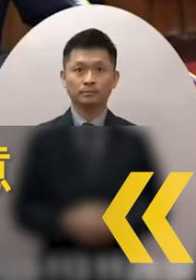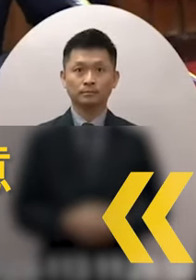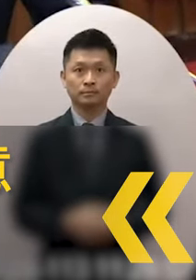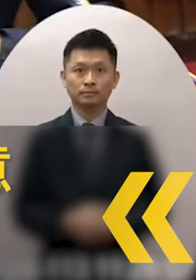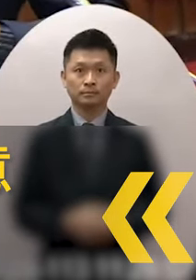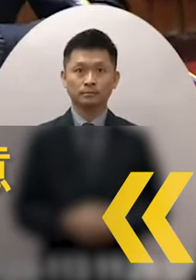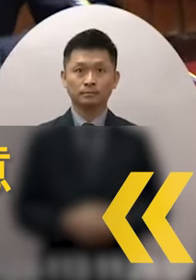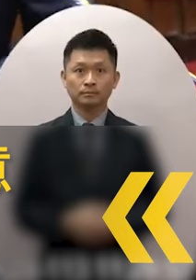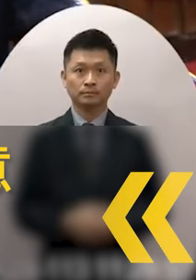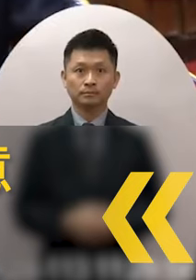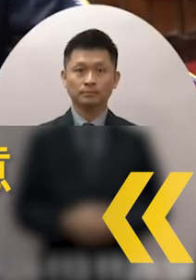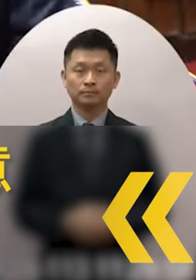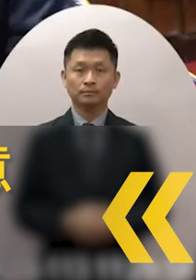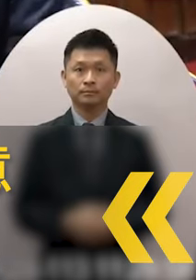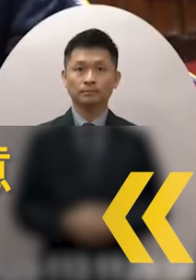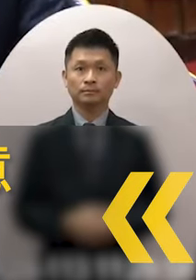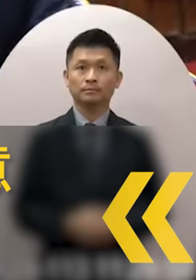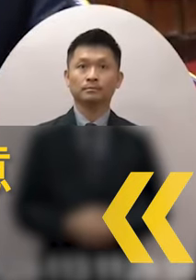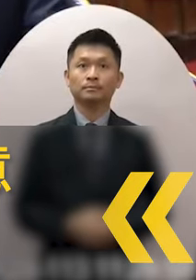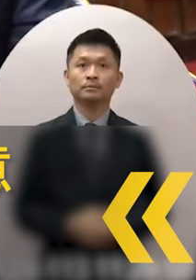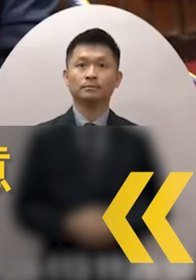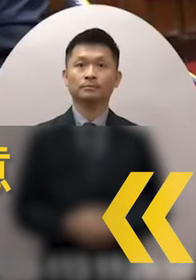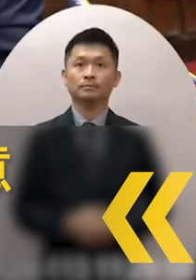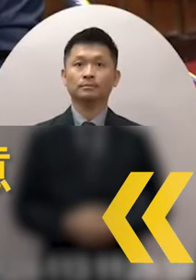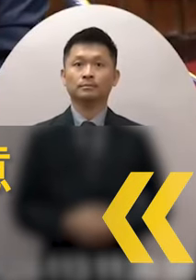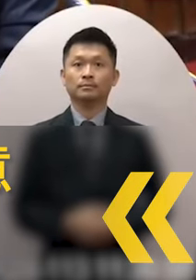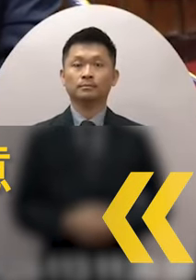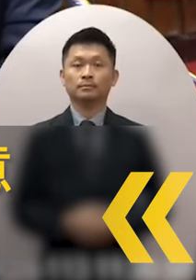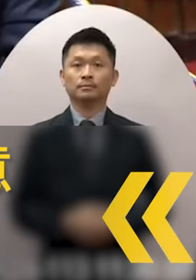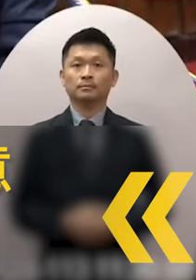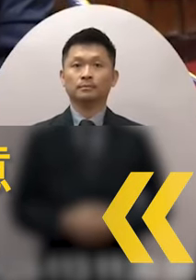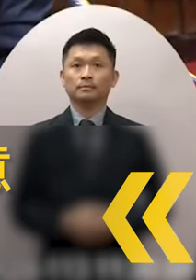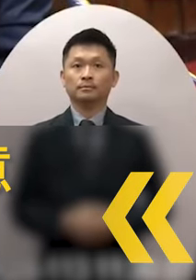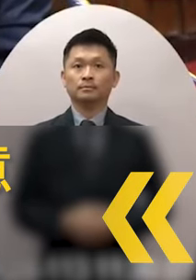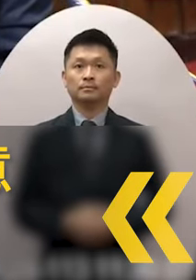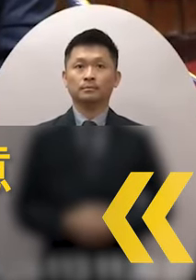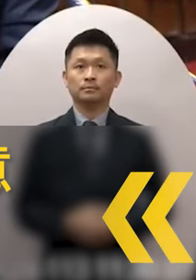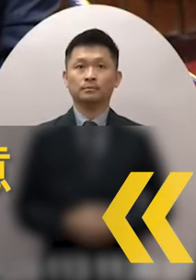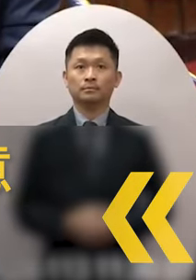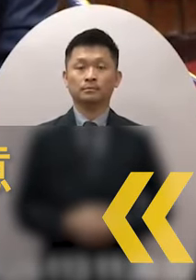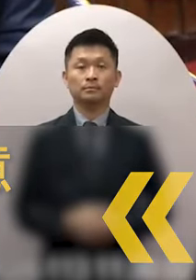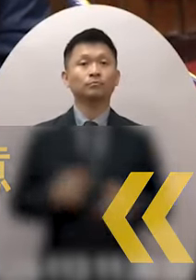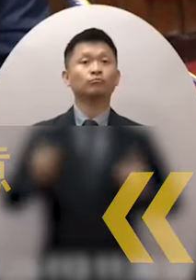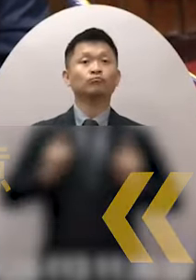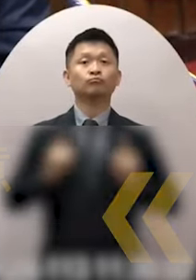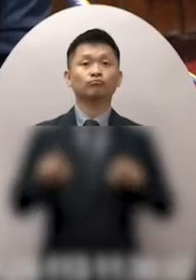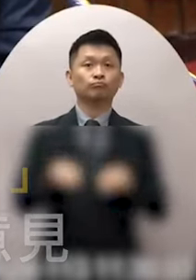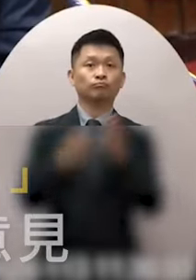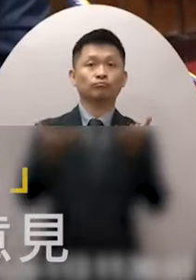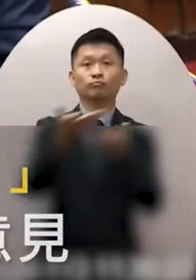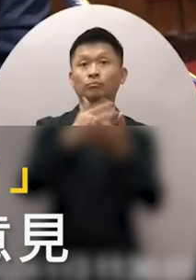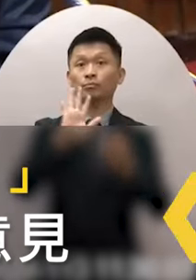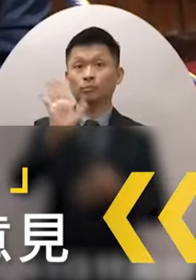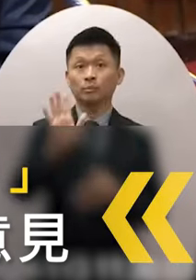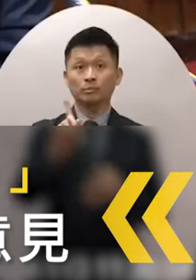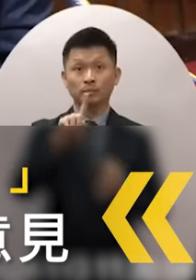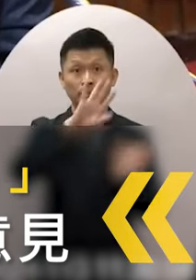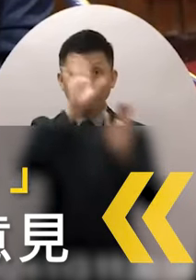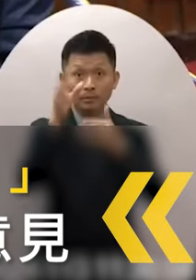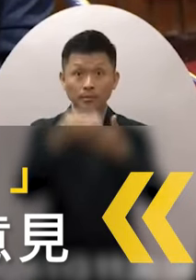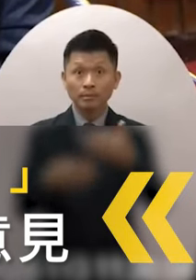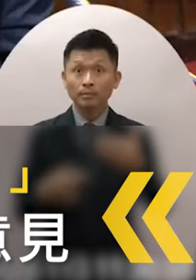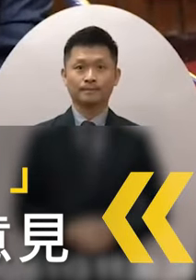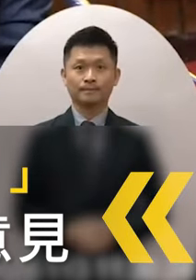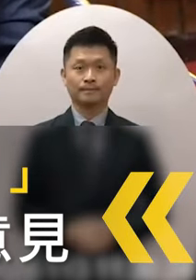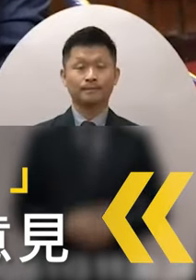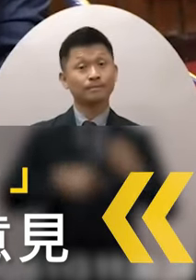否总统是可以依照宪法启动院际协商？那这个不轻易的启动， 不轻易启动。那什么时候、什么情况下是启动？ 总统自有